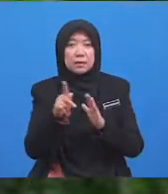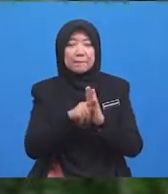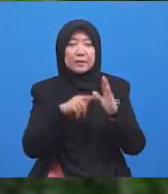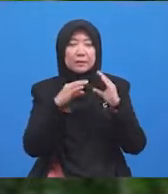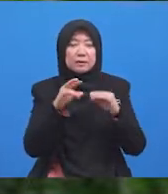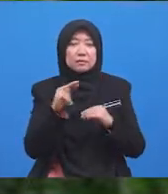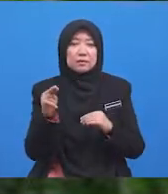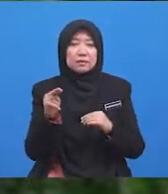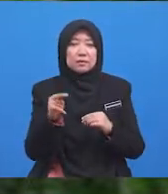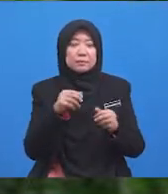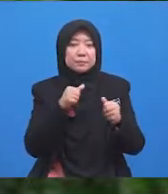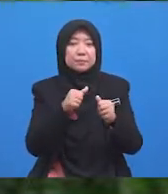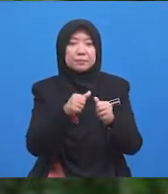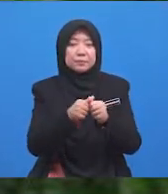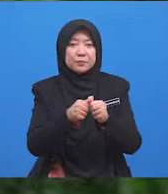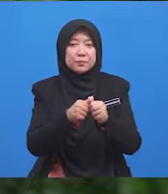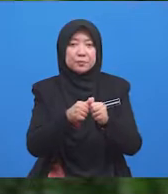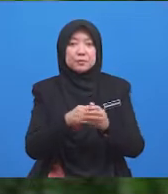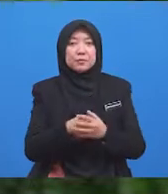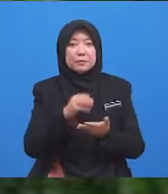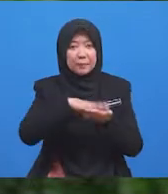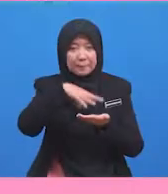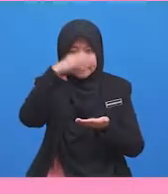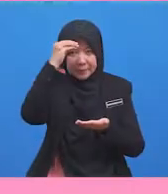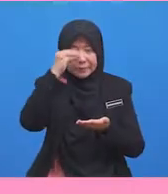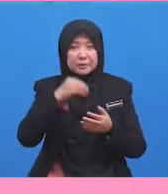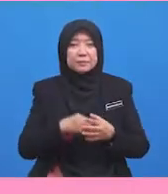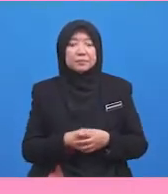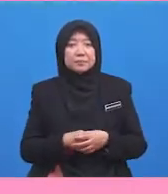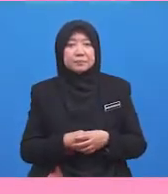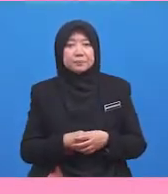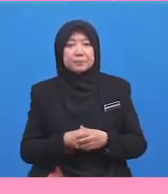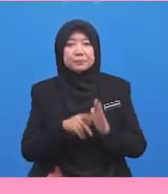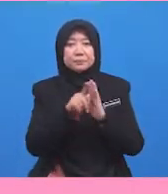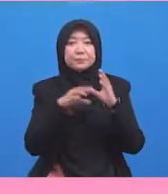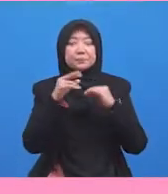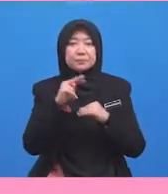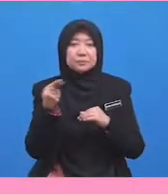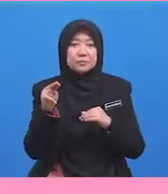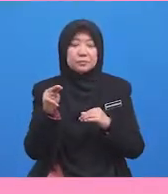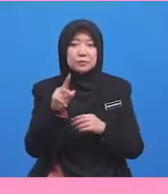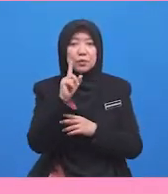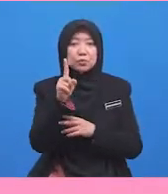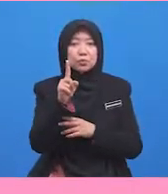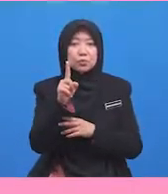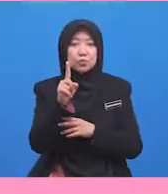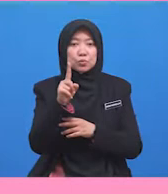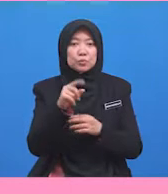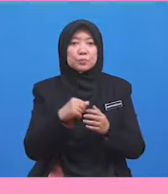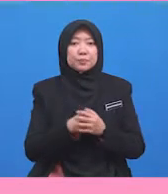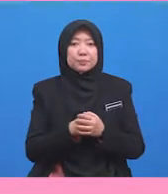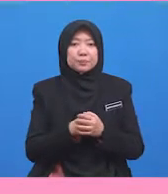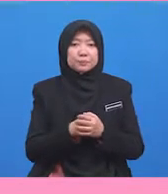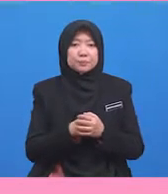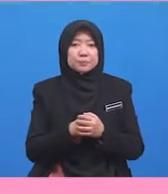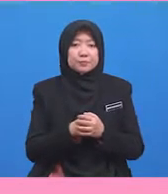berdasarkan sebuah karya yang dipelajari pengajaran merupakan suatu perutusan